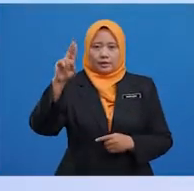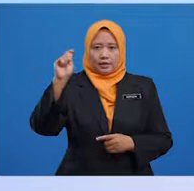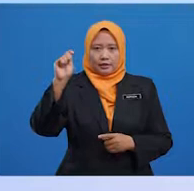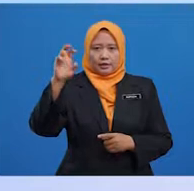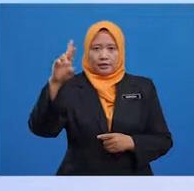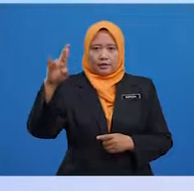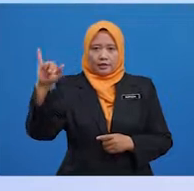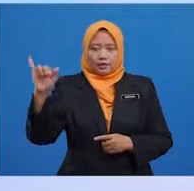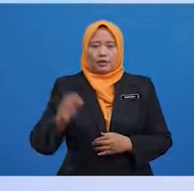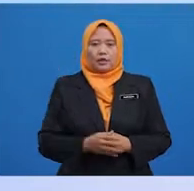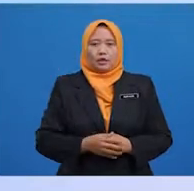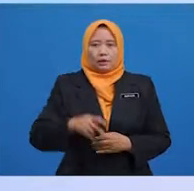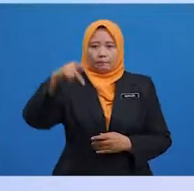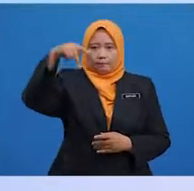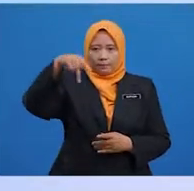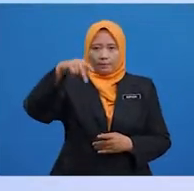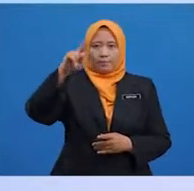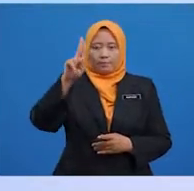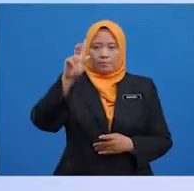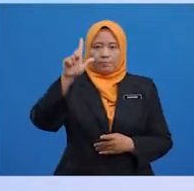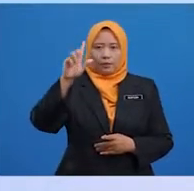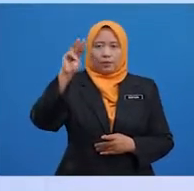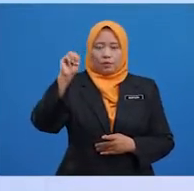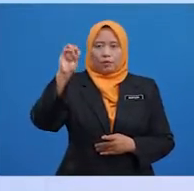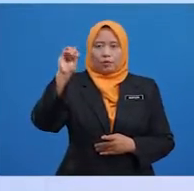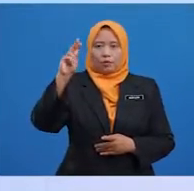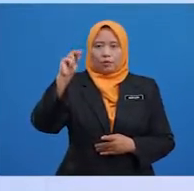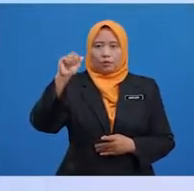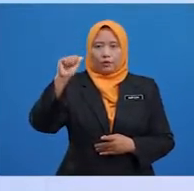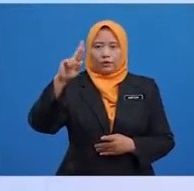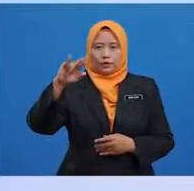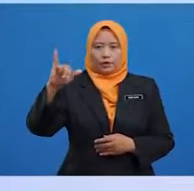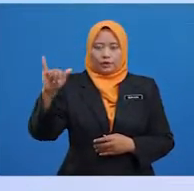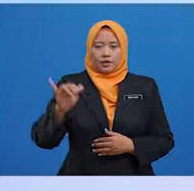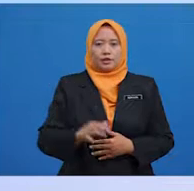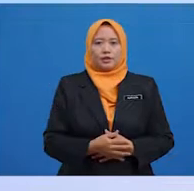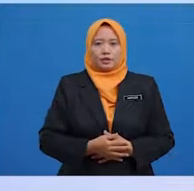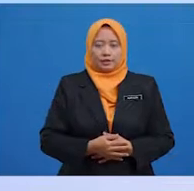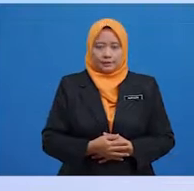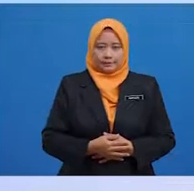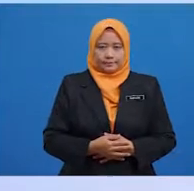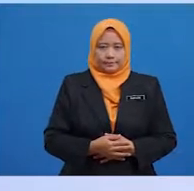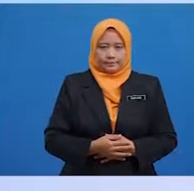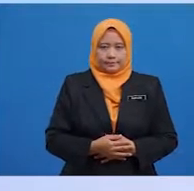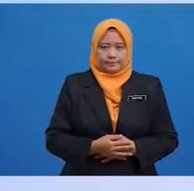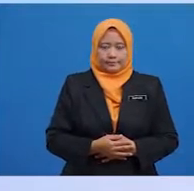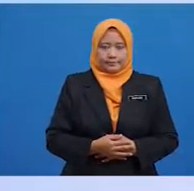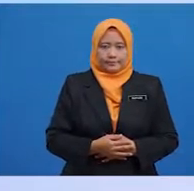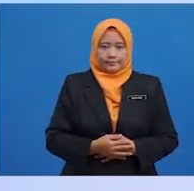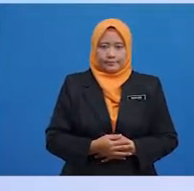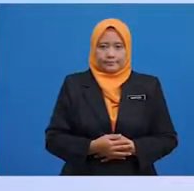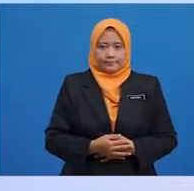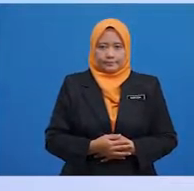seorang ahli biologi Itali bernama Marcello Malpighi. Kapileri adalah salur